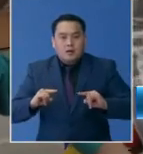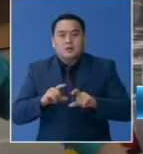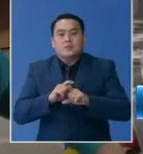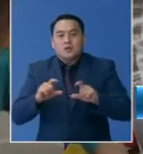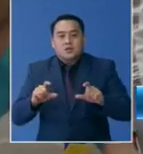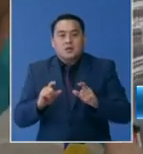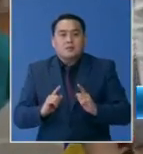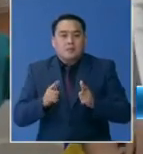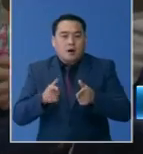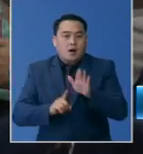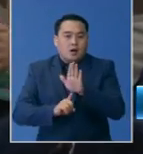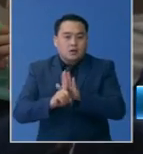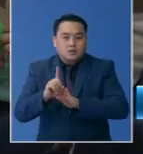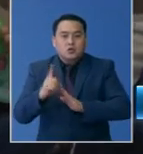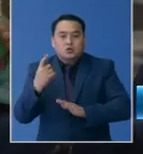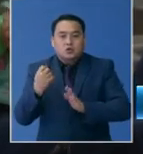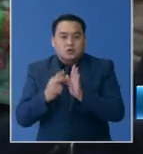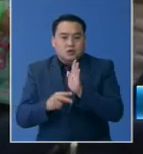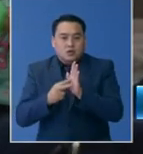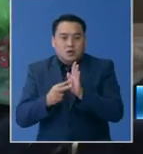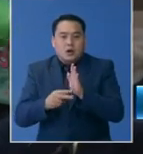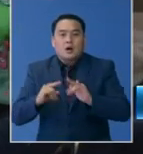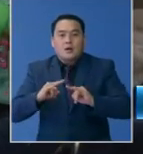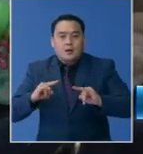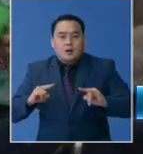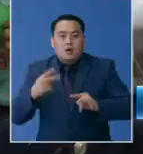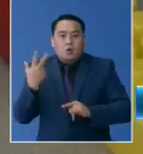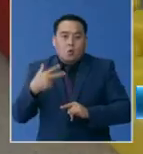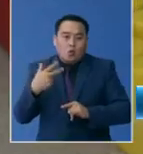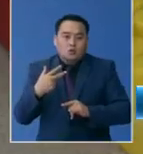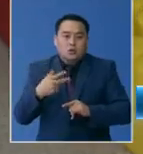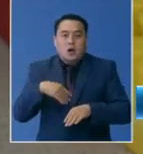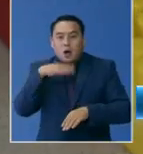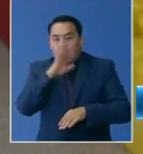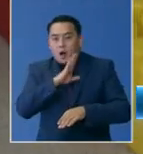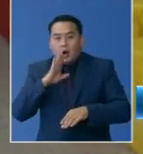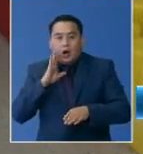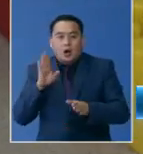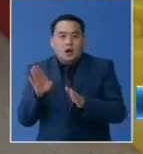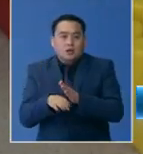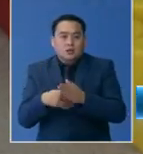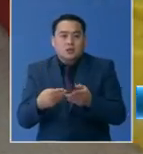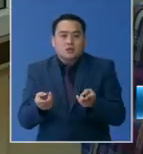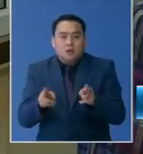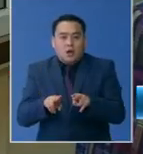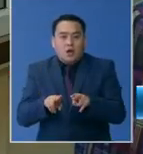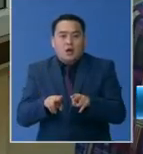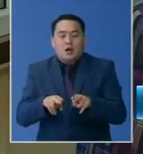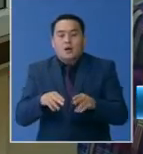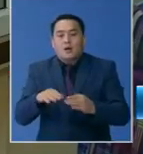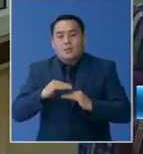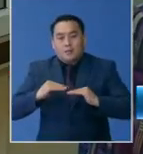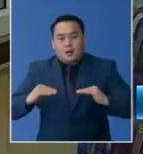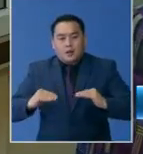қосты. Айтуынша 180-ге жуық бала білім алып жатыр. Оның 30 шақтысы ата-анасының қарауынсыз қалған балалар. Бұл енді